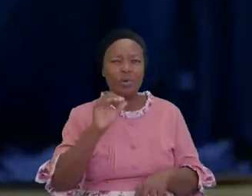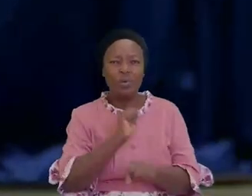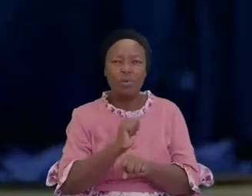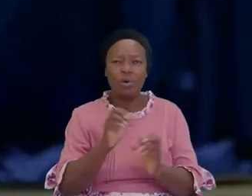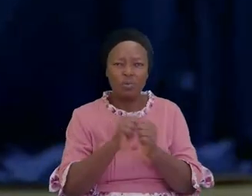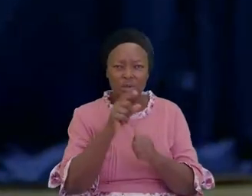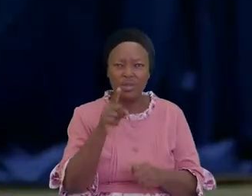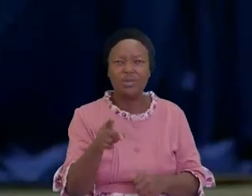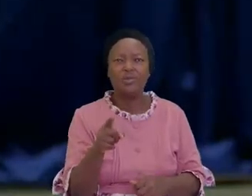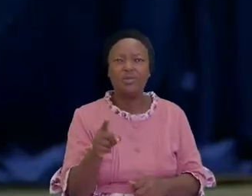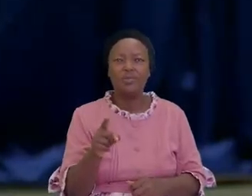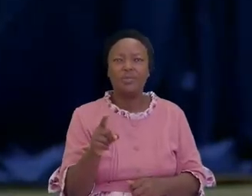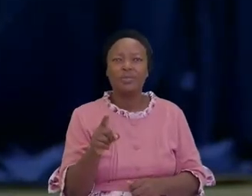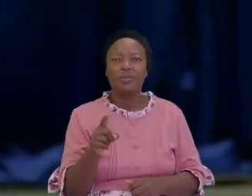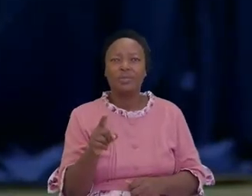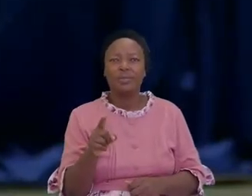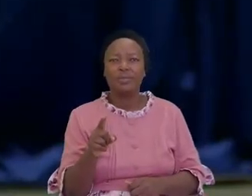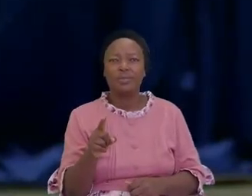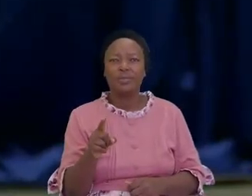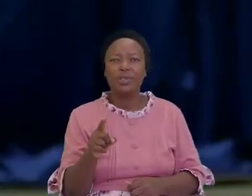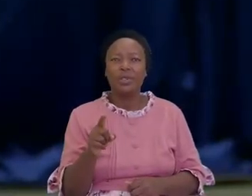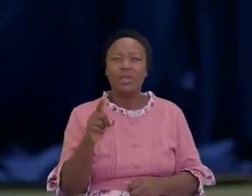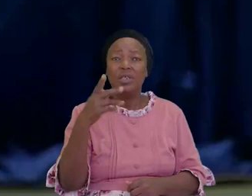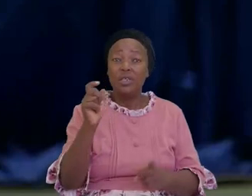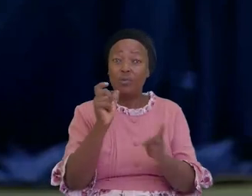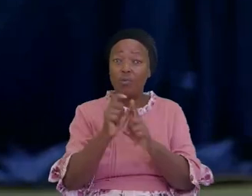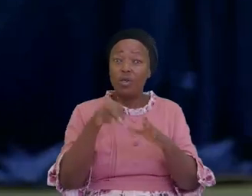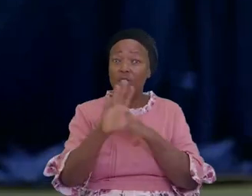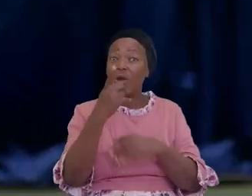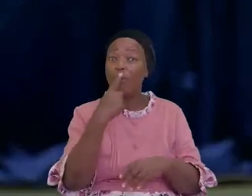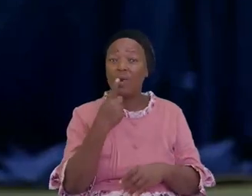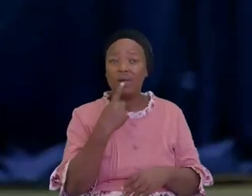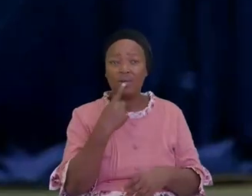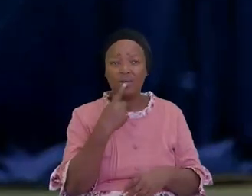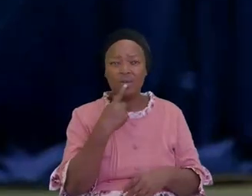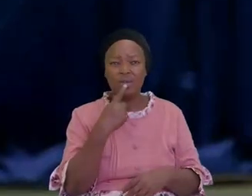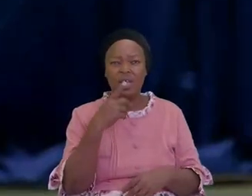Et le Seigneur agira avec vous. La parole de votre bouche.